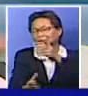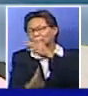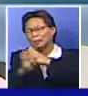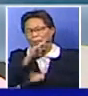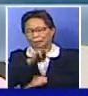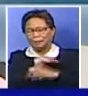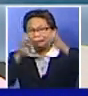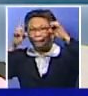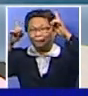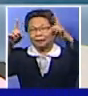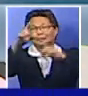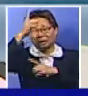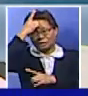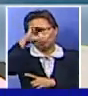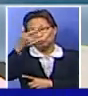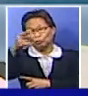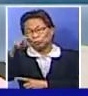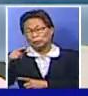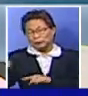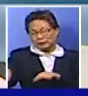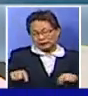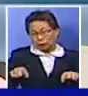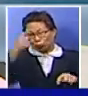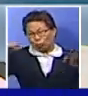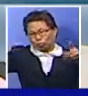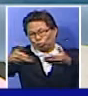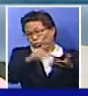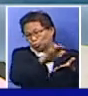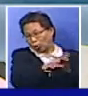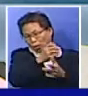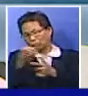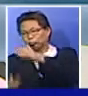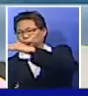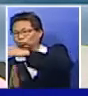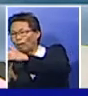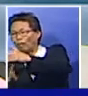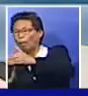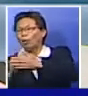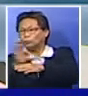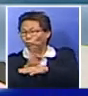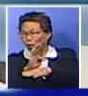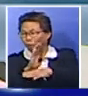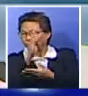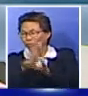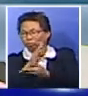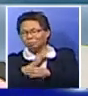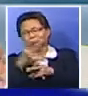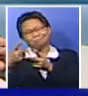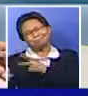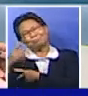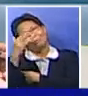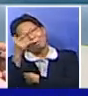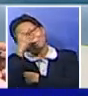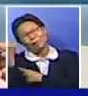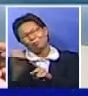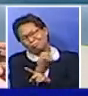Pendidikan Datuk Chong Sin Woon berkata tindakan drastik untuk tutup sekolah atau menghentikan pengoperasiannya tidak relevan memandangkan